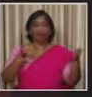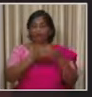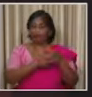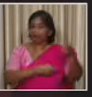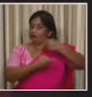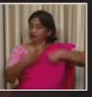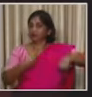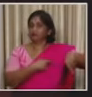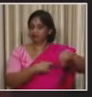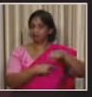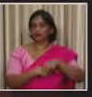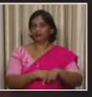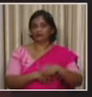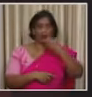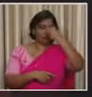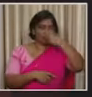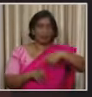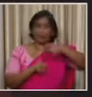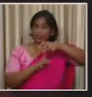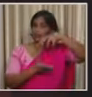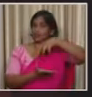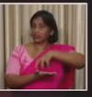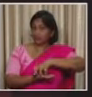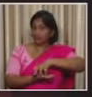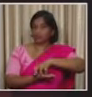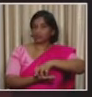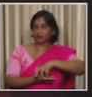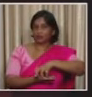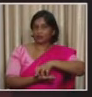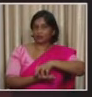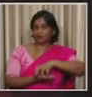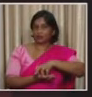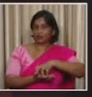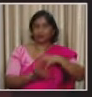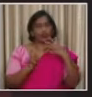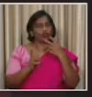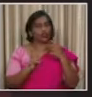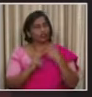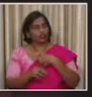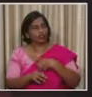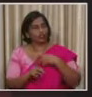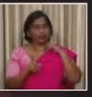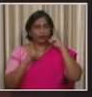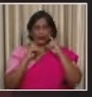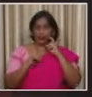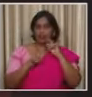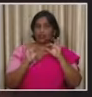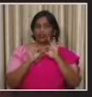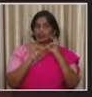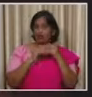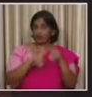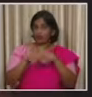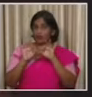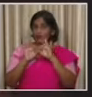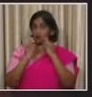තමයි මාතර දිස්ත්‍රික්කයේ ඒ දුක් විඳින ගොවි පවුල් 30,000